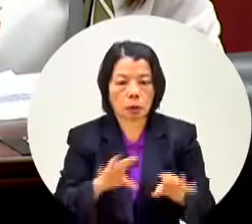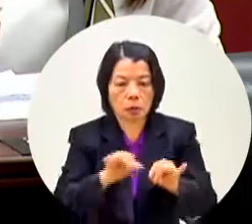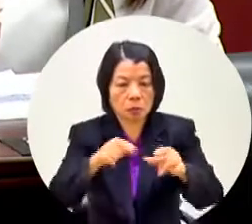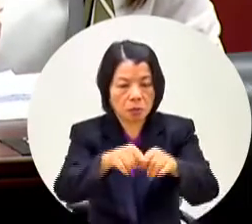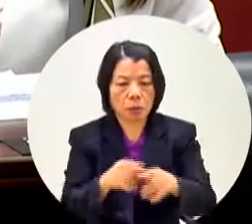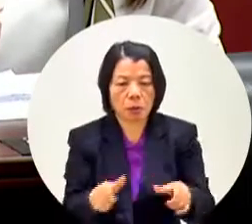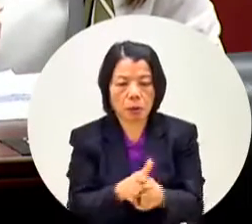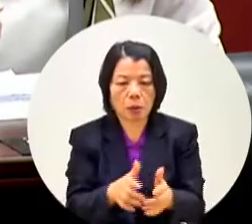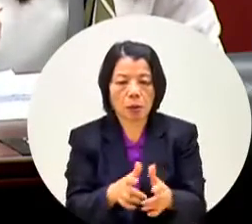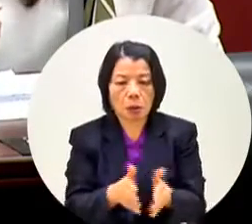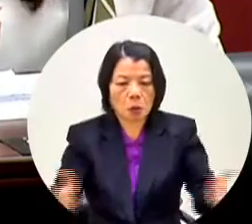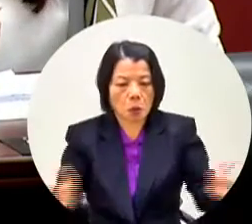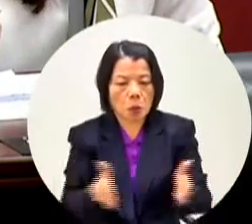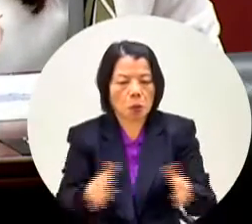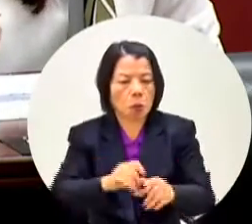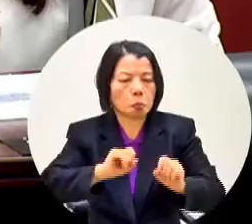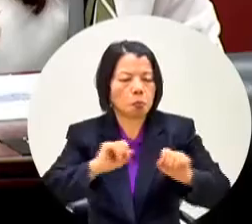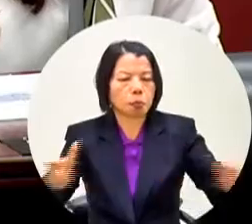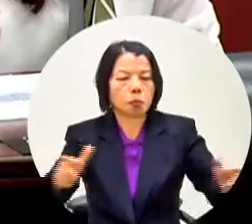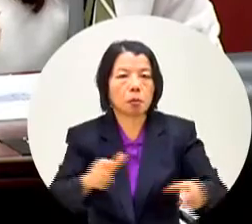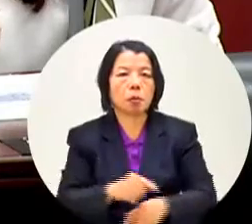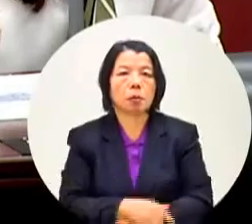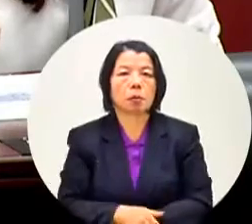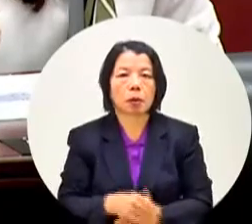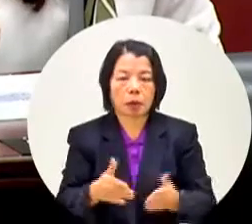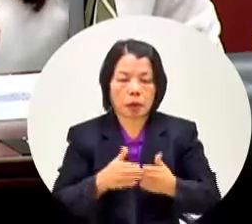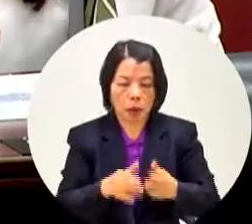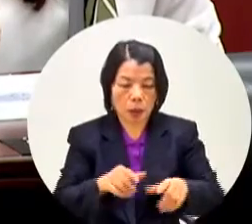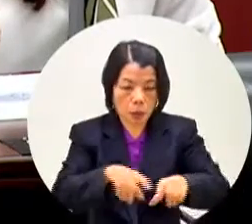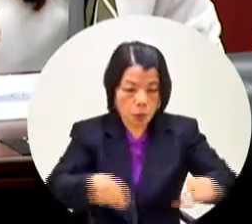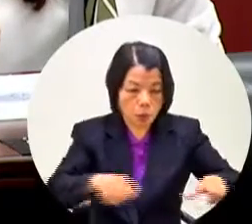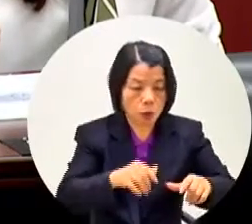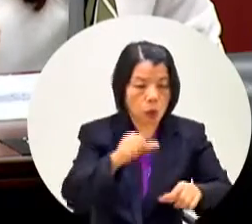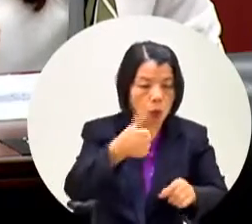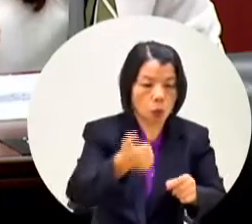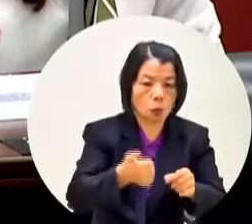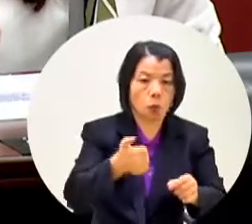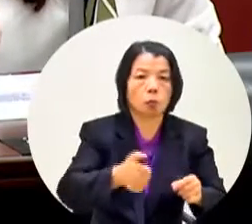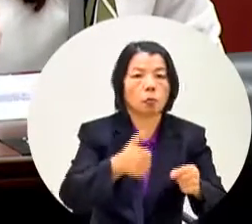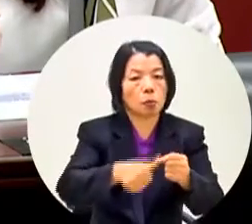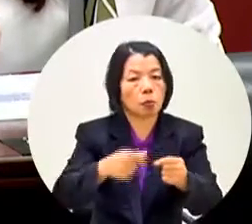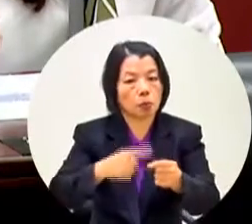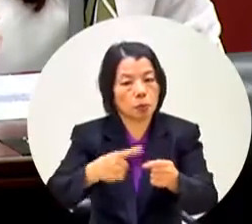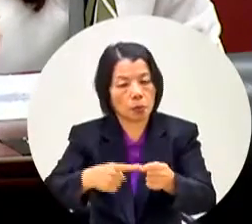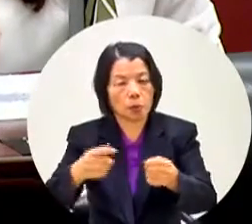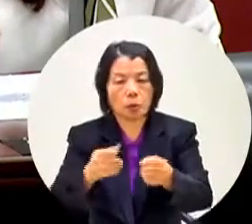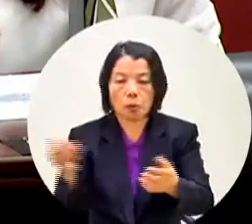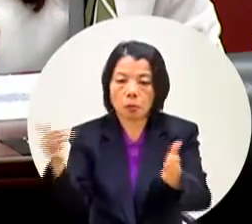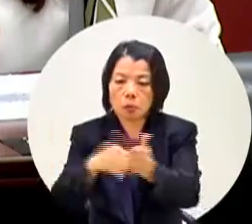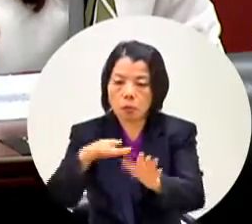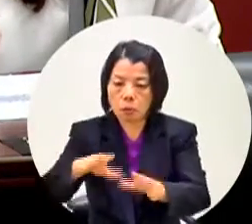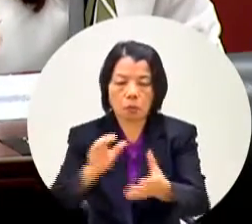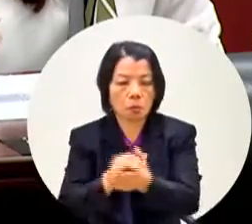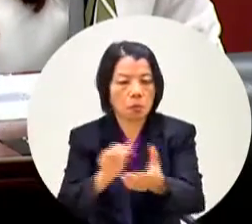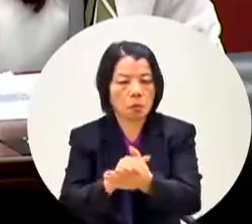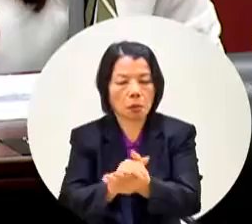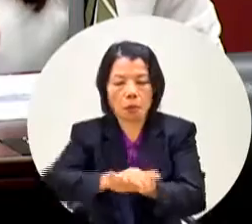桥头科学园区两条连外的道路，好，第一条就是本席刚刚介绍的，好，大那个桥头